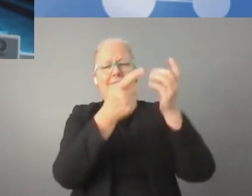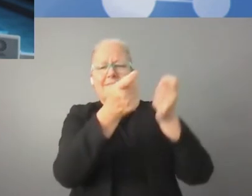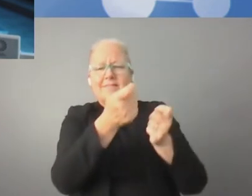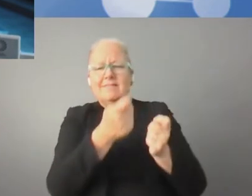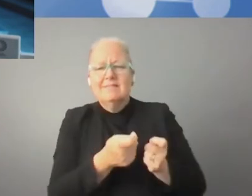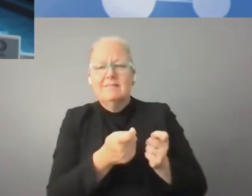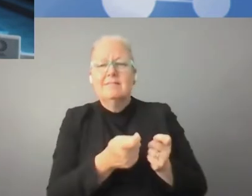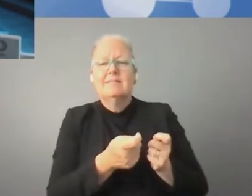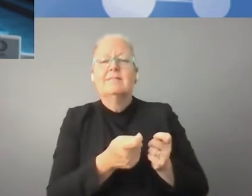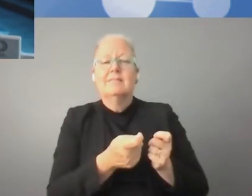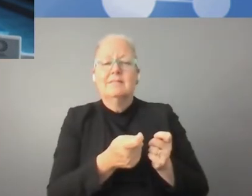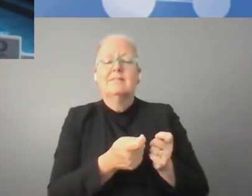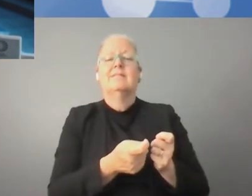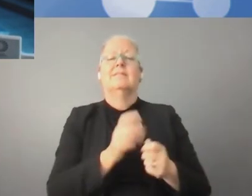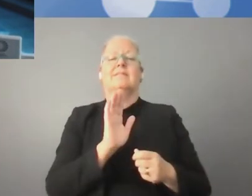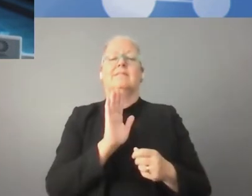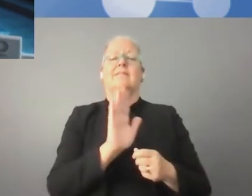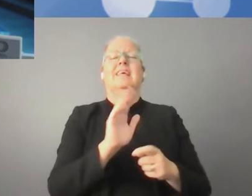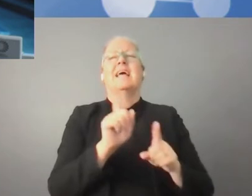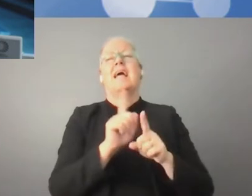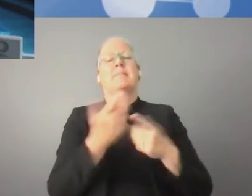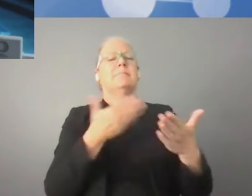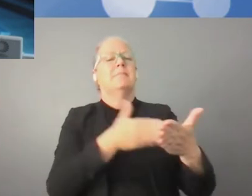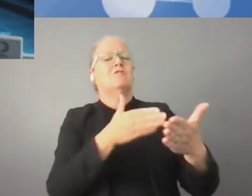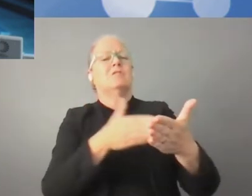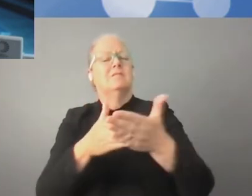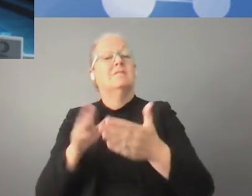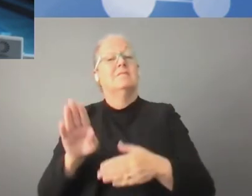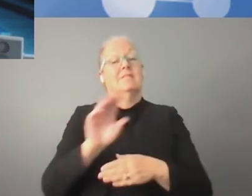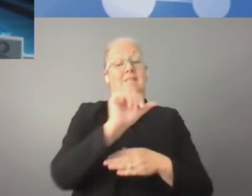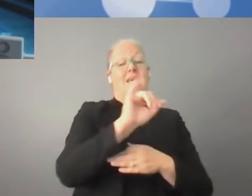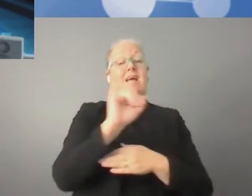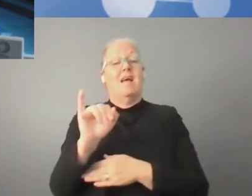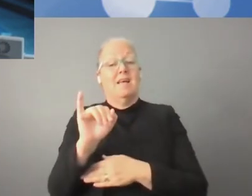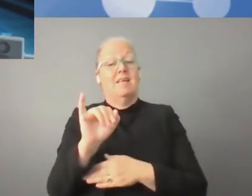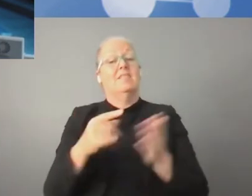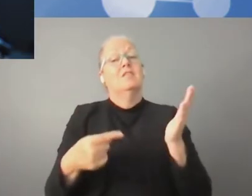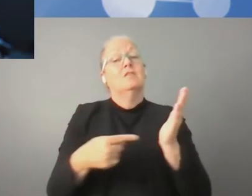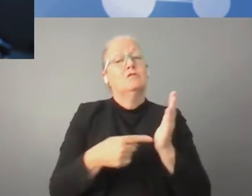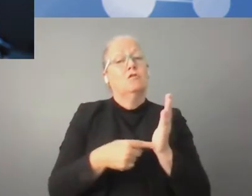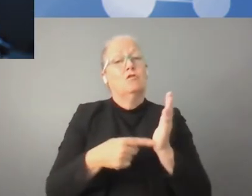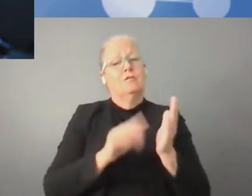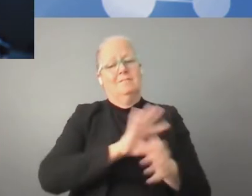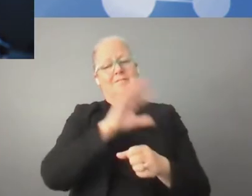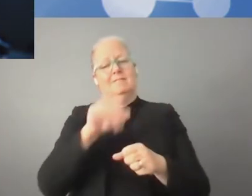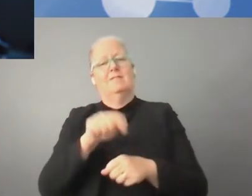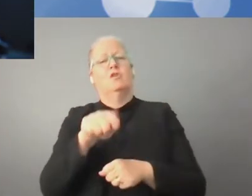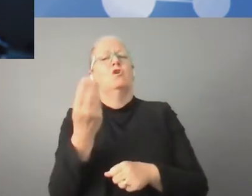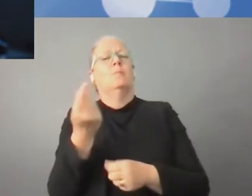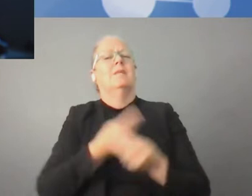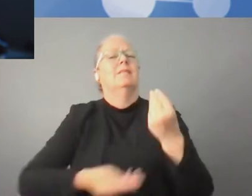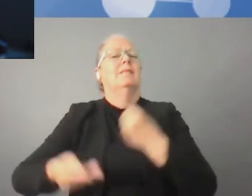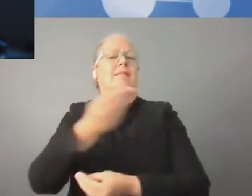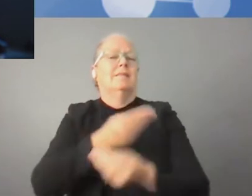一样的权利和义务。从我们角度来看，一个重要的事情就是解除那些阻